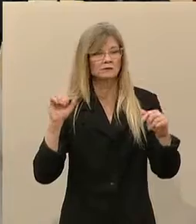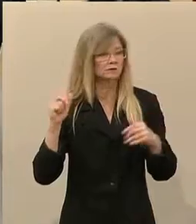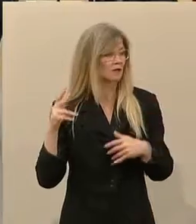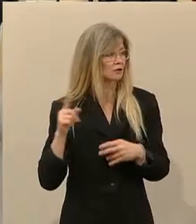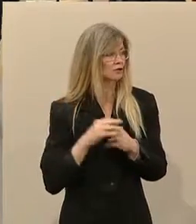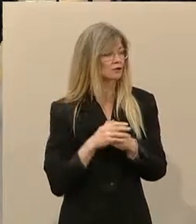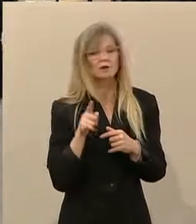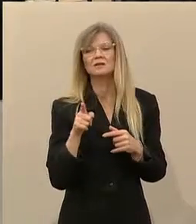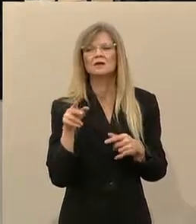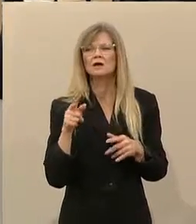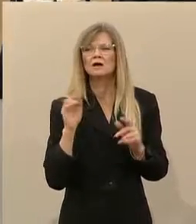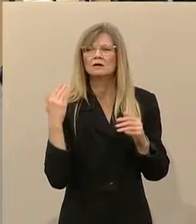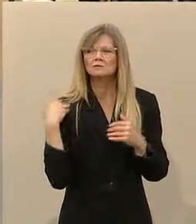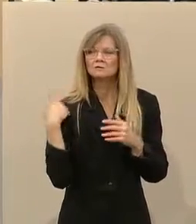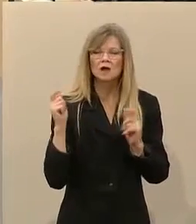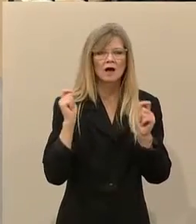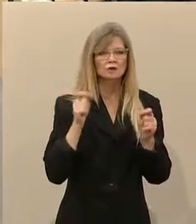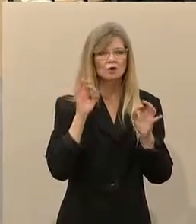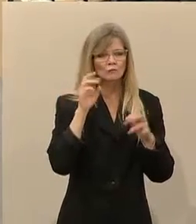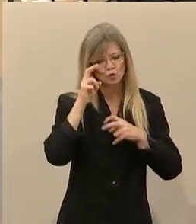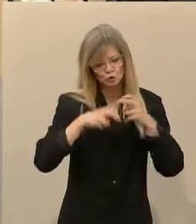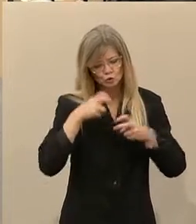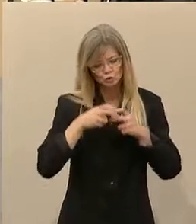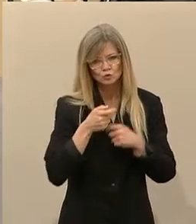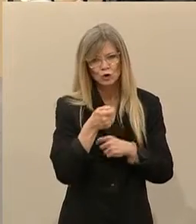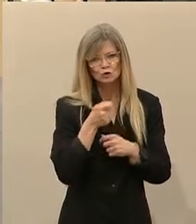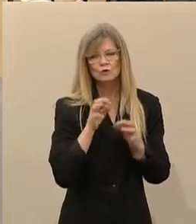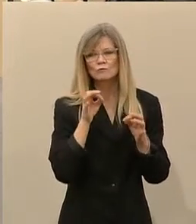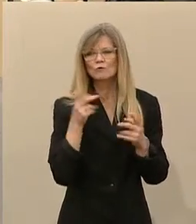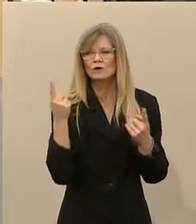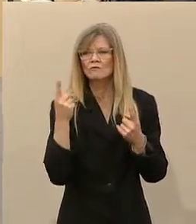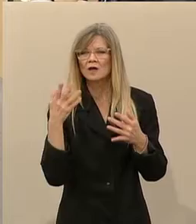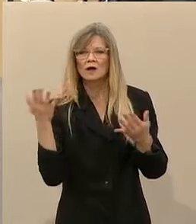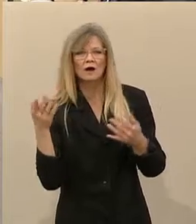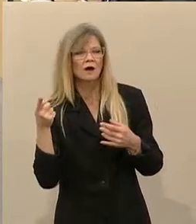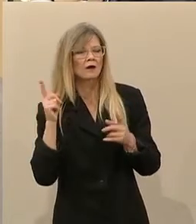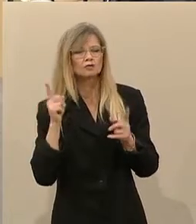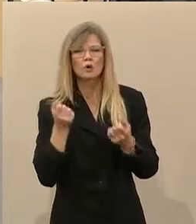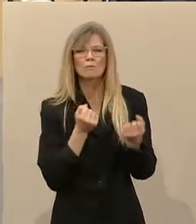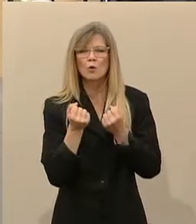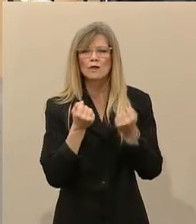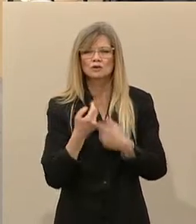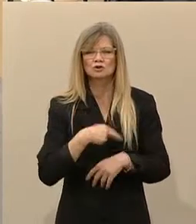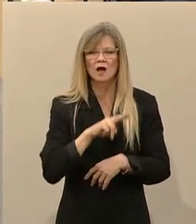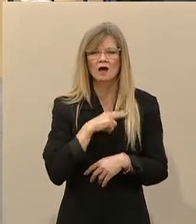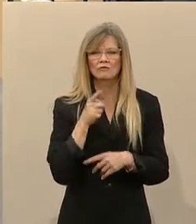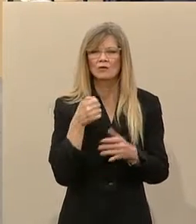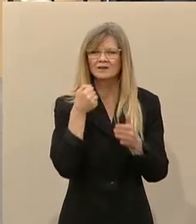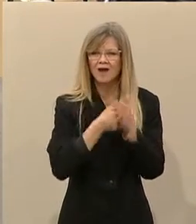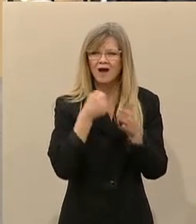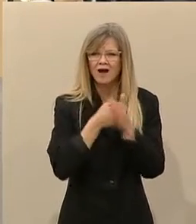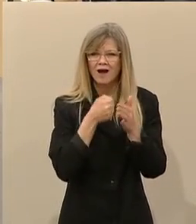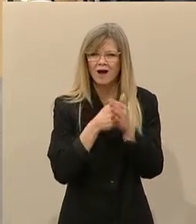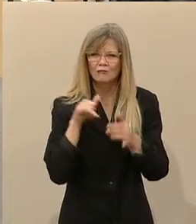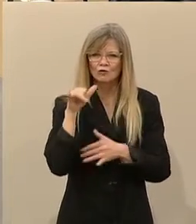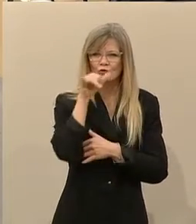Halbjahr 2018. Bei aktuellen Europastunden dürfen seit einigen Jahren auch die Abgeordneten